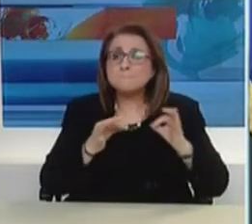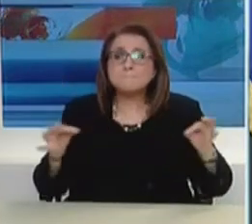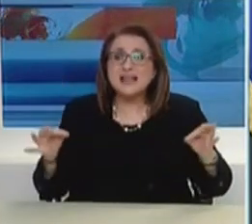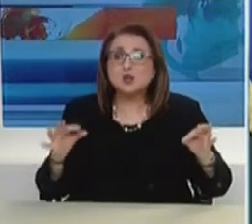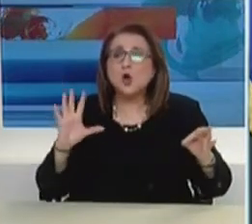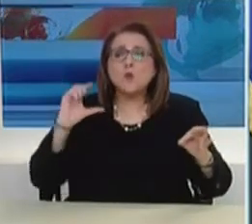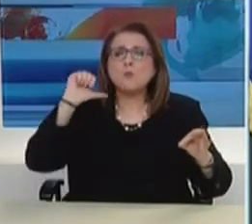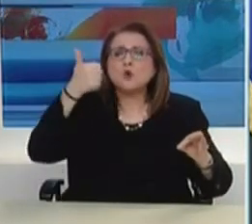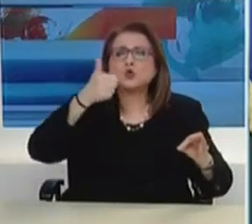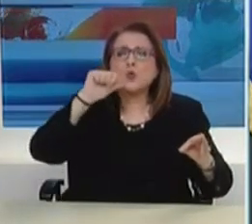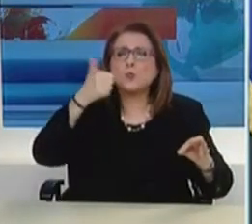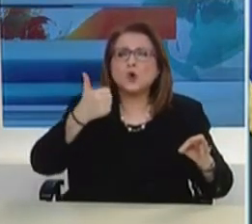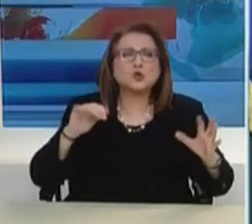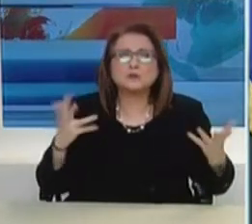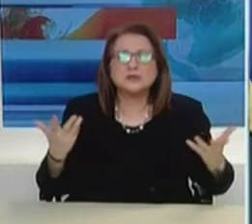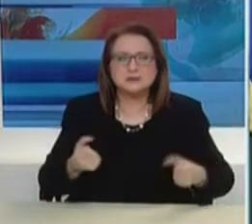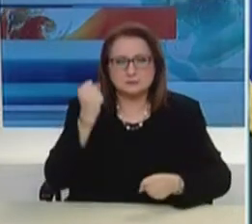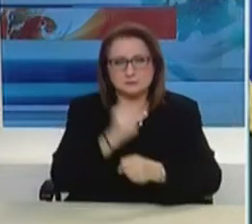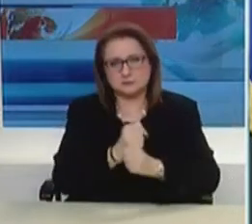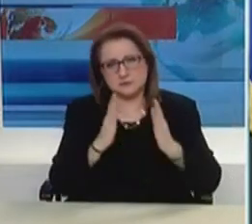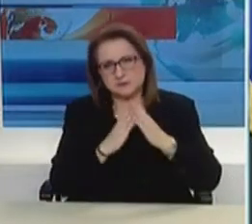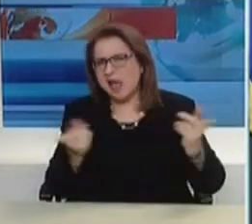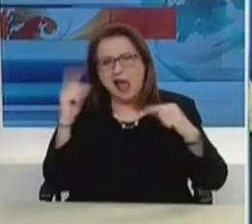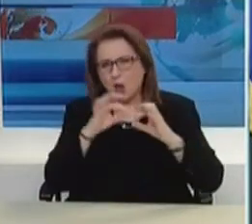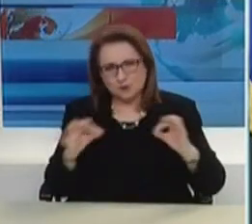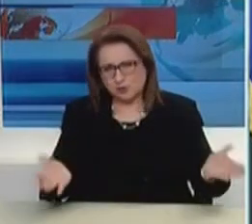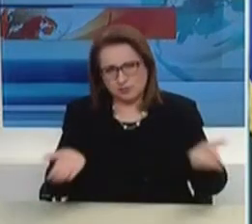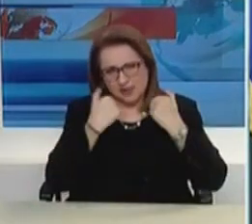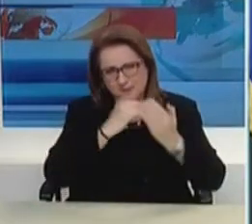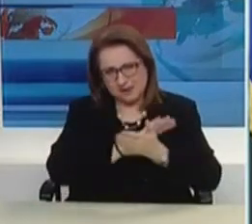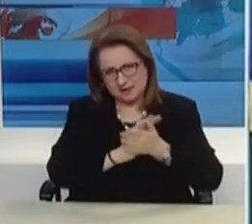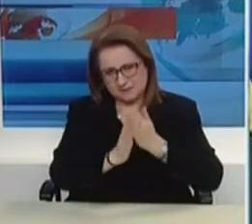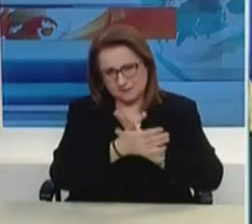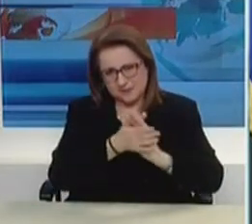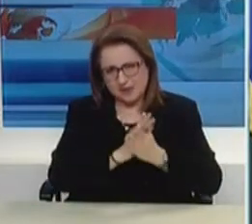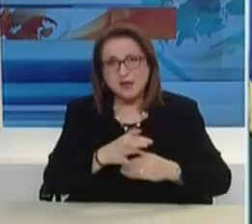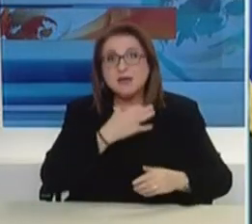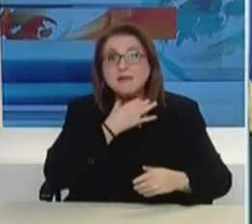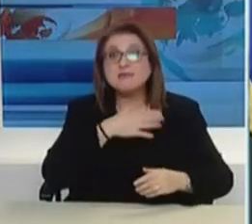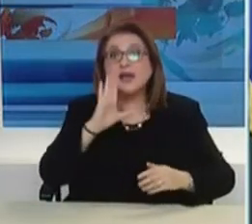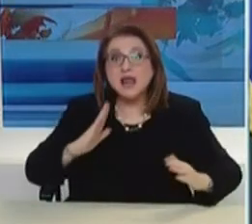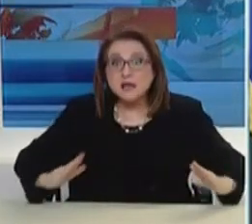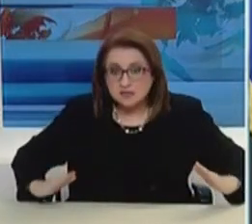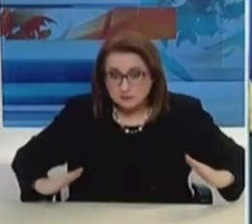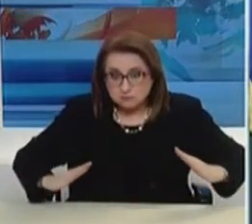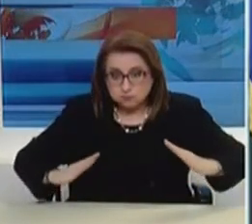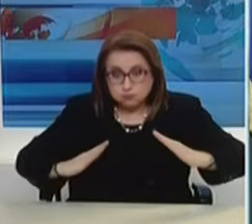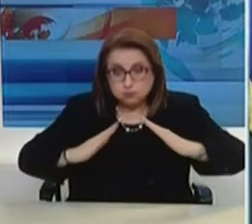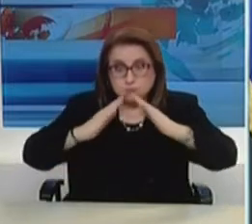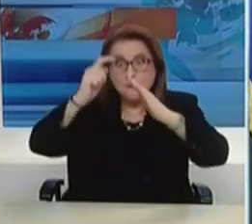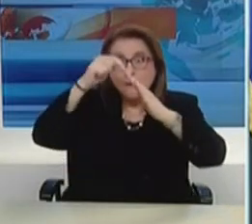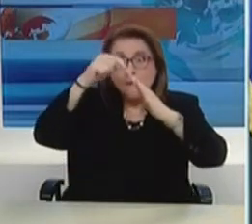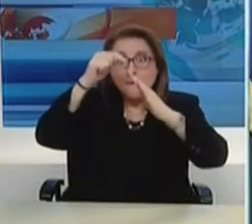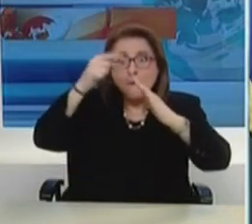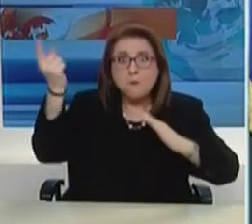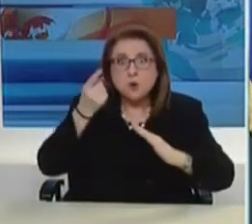εφαρμόζουμε. Δεν έχουμε κάτι καλύτερο στα χέρια μας. Δεν θέλουμε το περίφημο peak, δηλαδή την κορυφή της επιδημίας, να έρθει γρήγορα. Θα